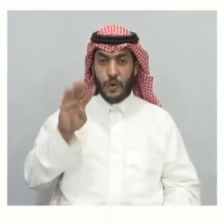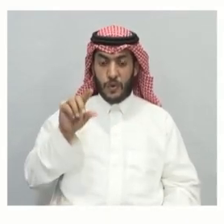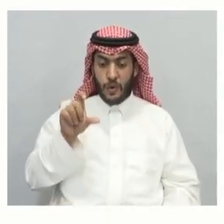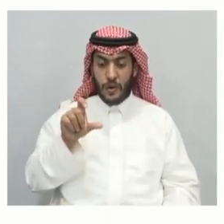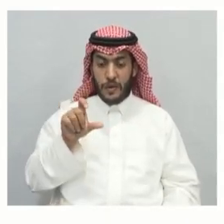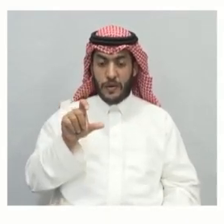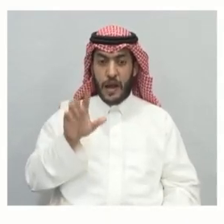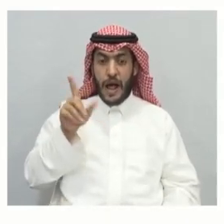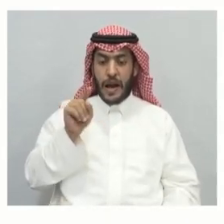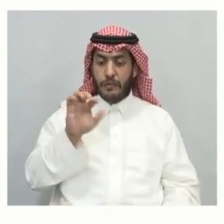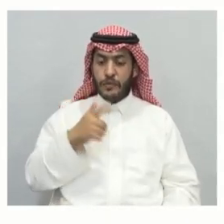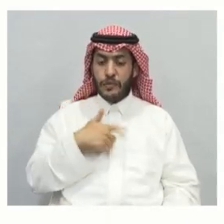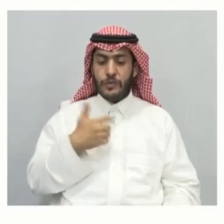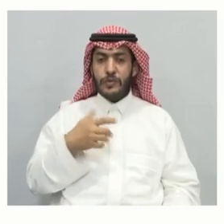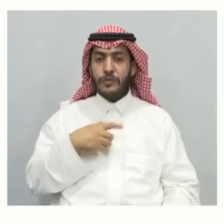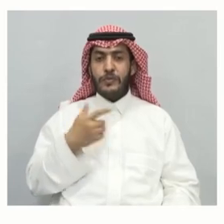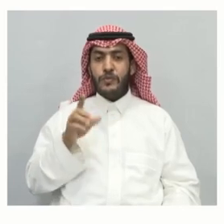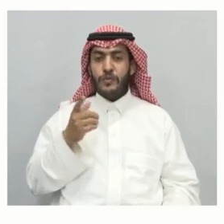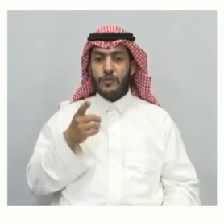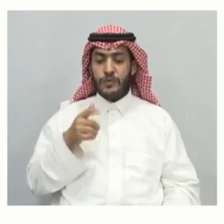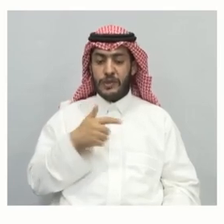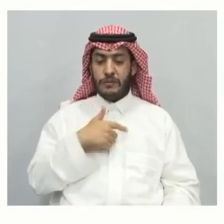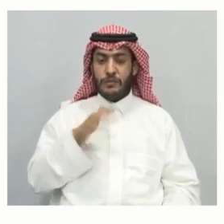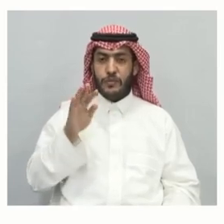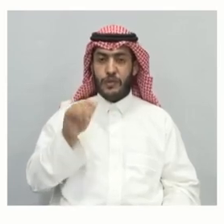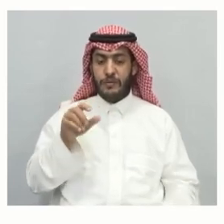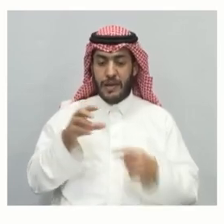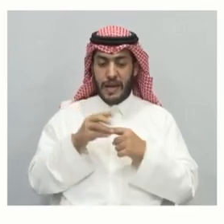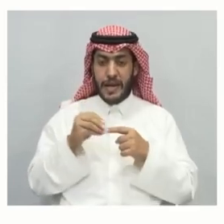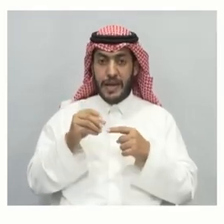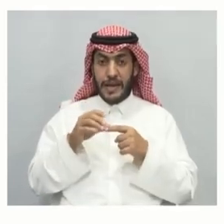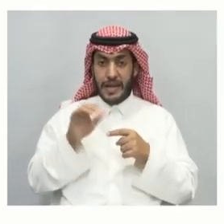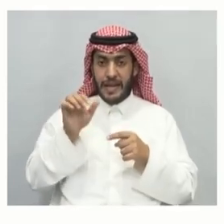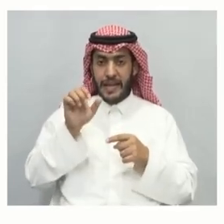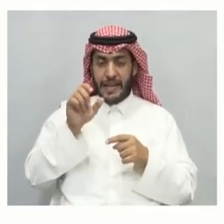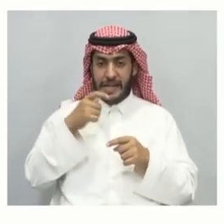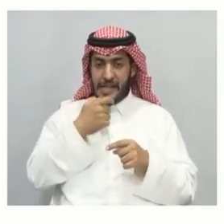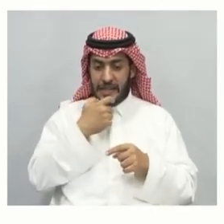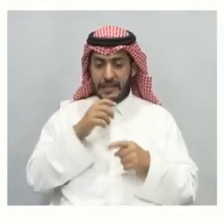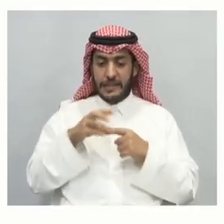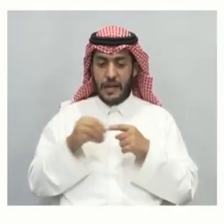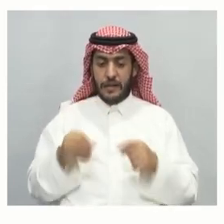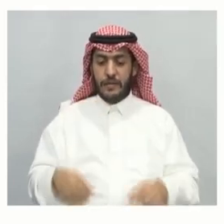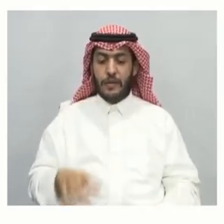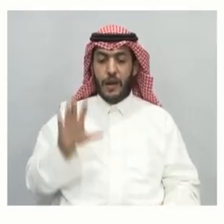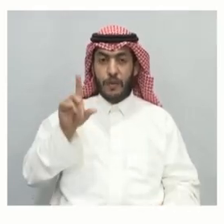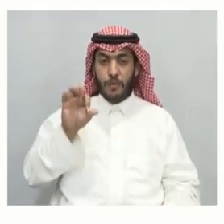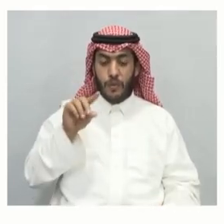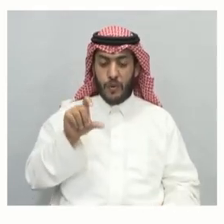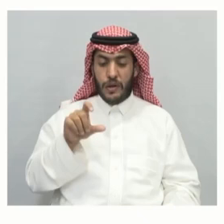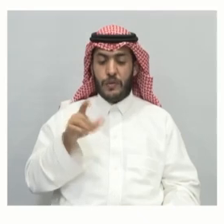معطيك الرمز اللي هو شحنه اي بسالب معناته الكترون والبروتون